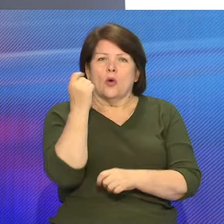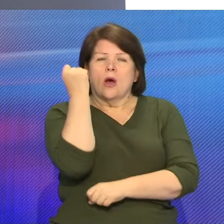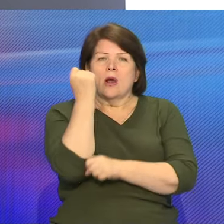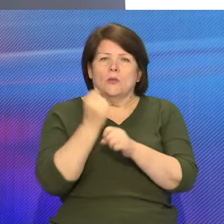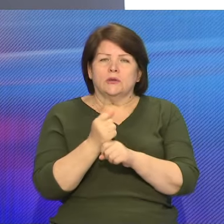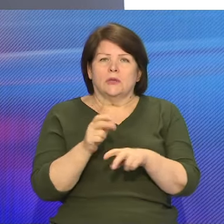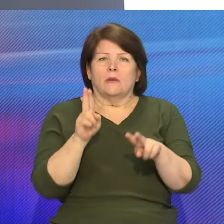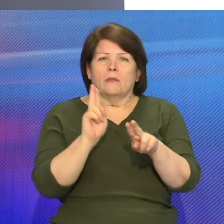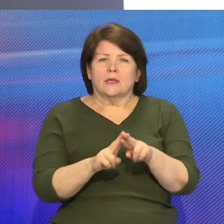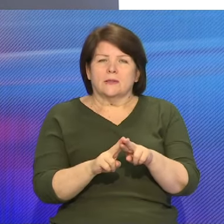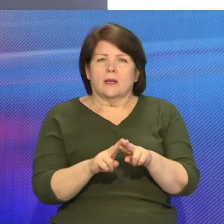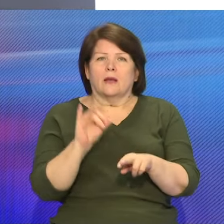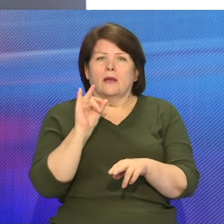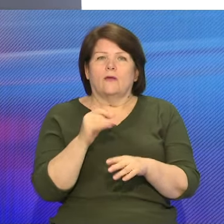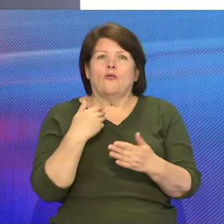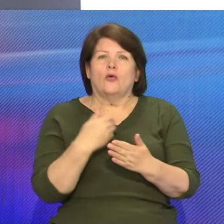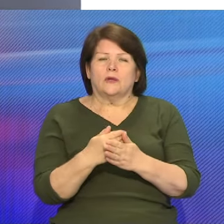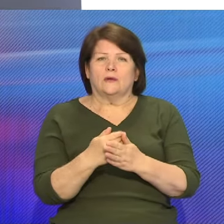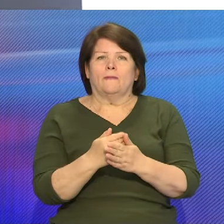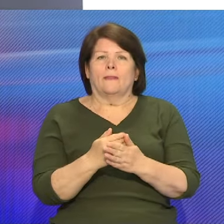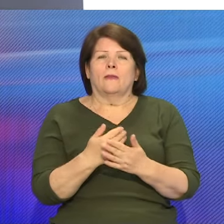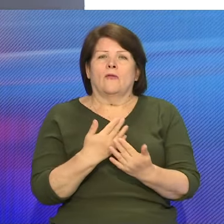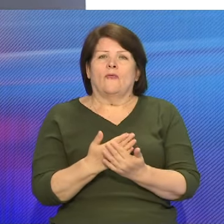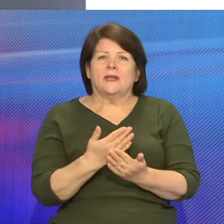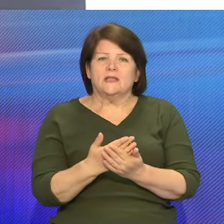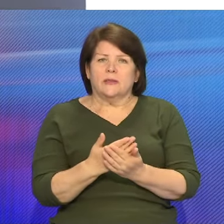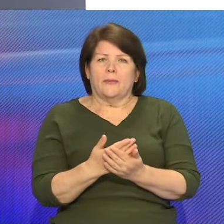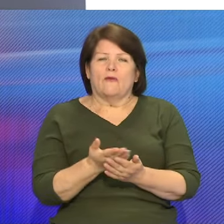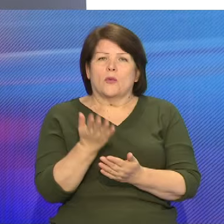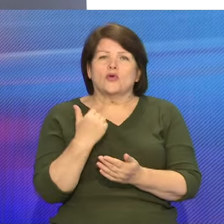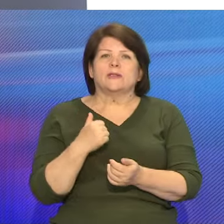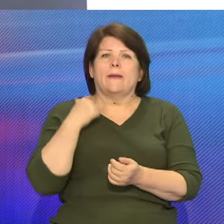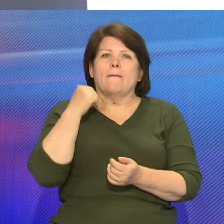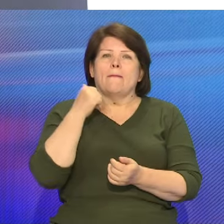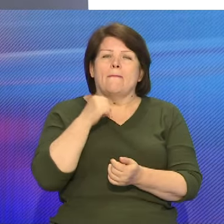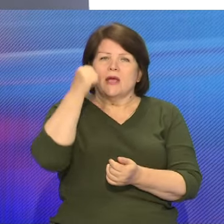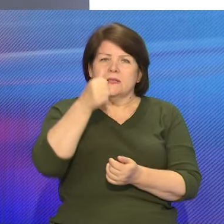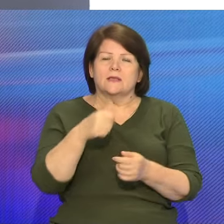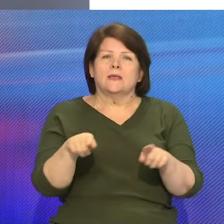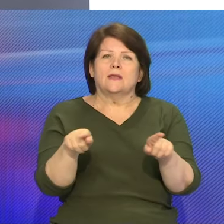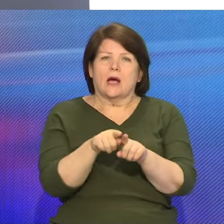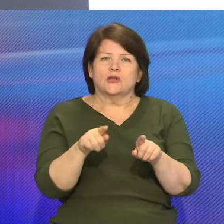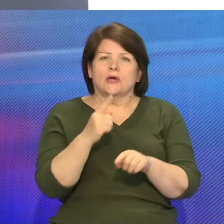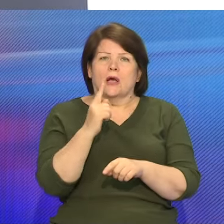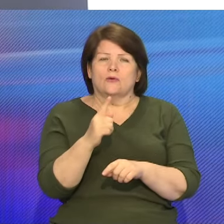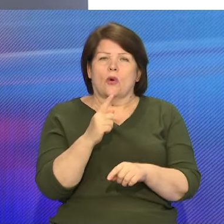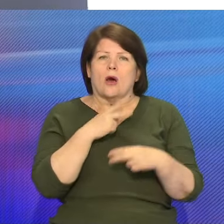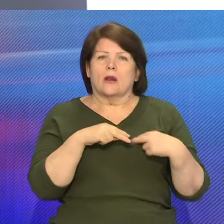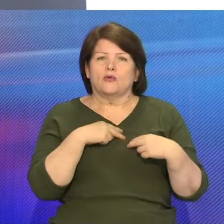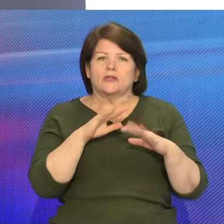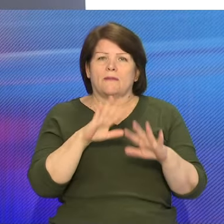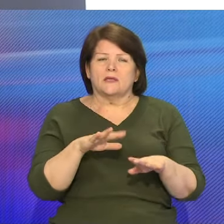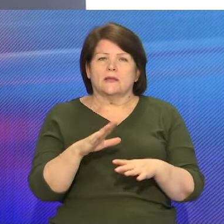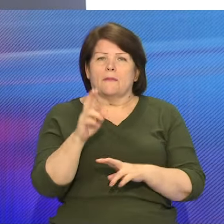место. И вот, в принципе, уже в прошлом месяце также еще одно рабочее место было